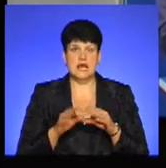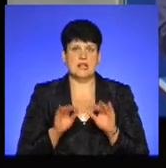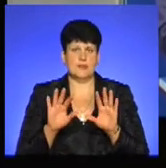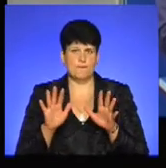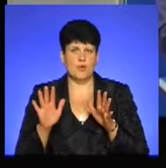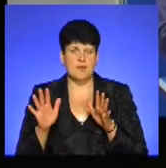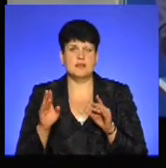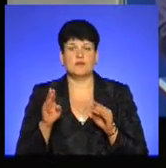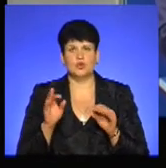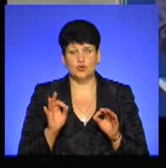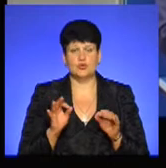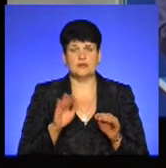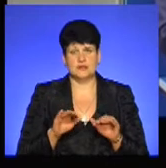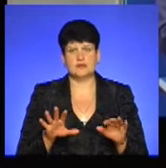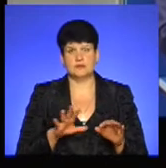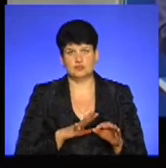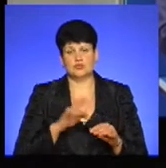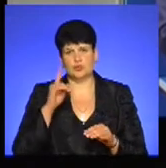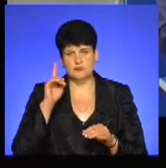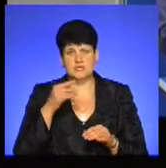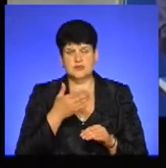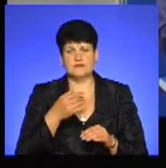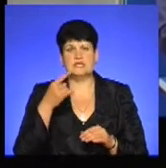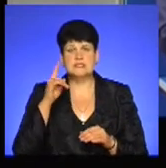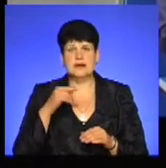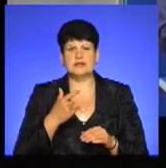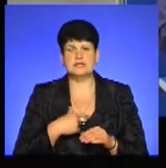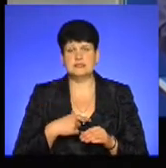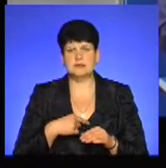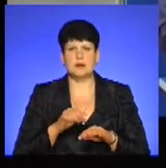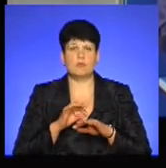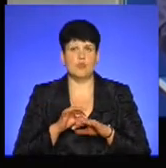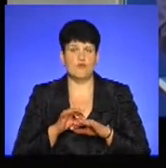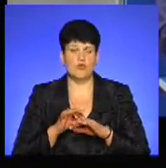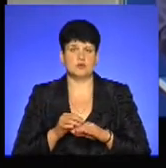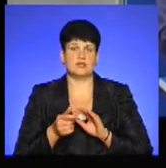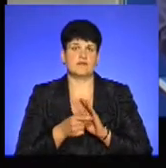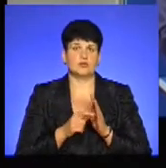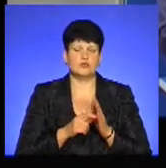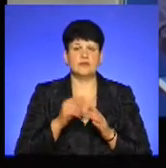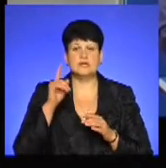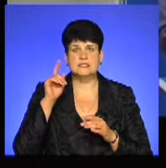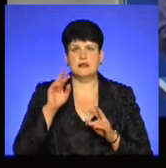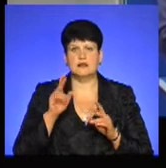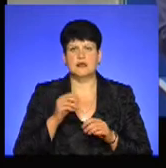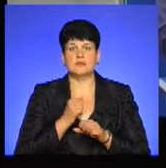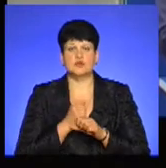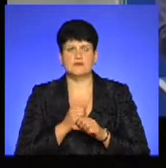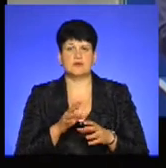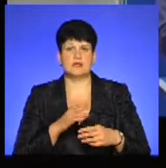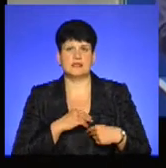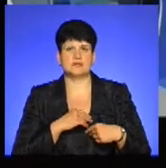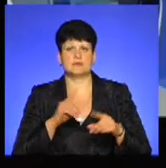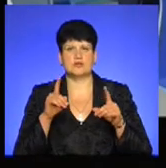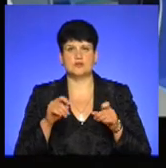то, в принципі, діти були обізнані, вони знали, як себе поводити в аудиторії, вони знали, як працювати з тестовим зошитом і з